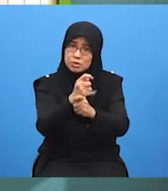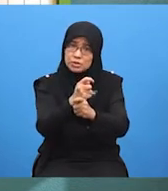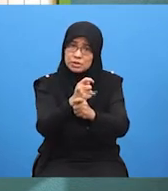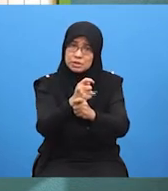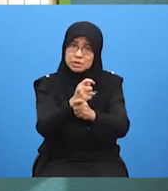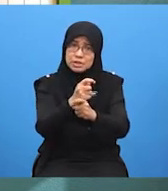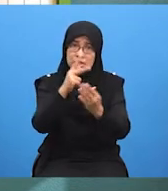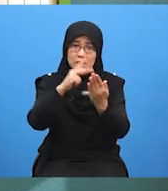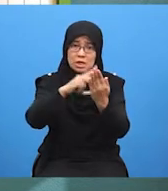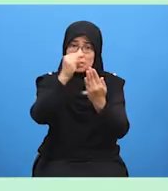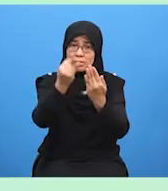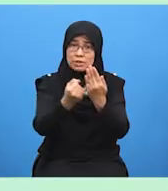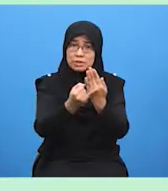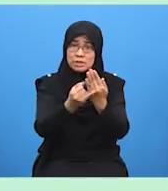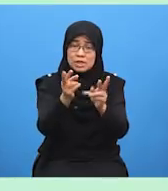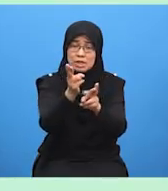reka bentuk fesyen.